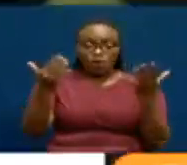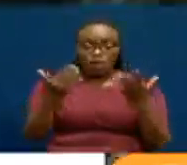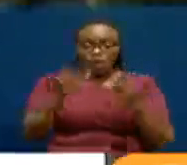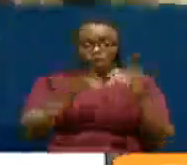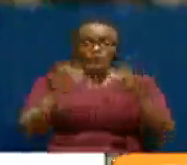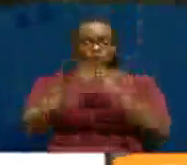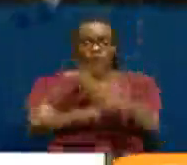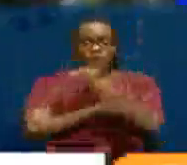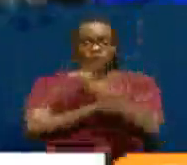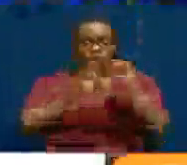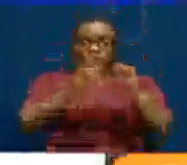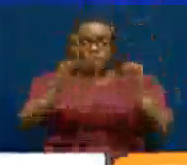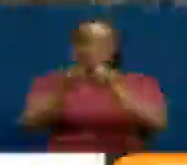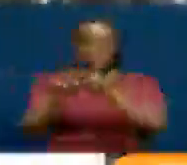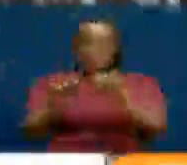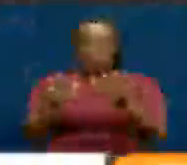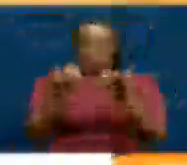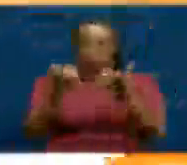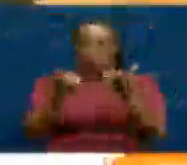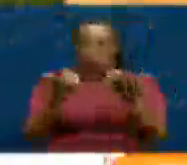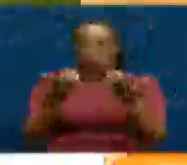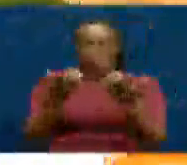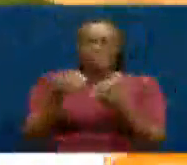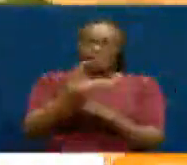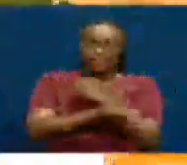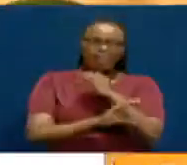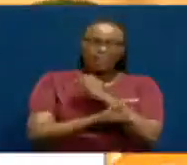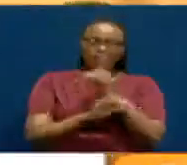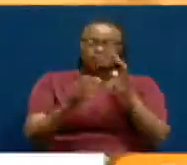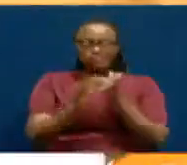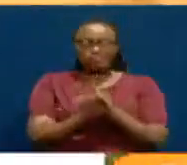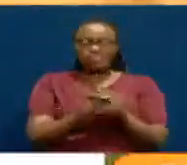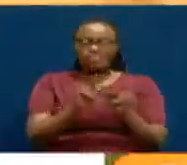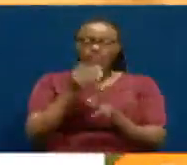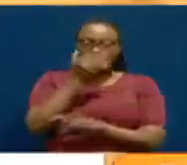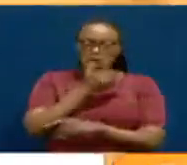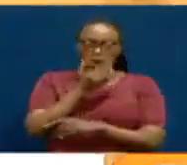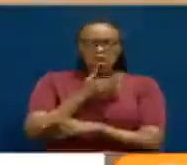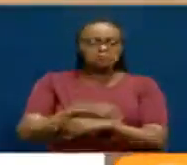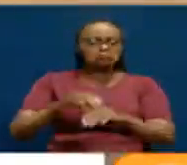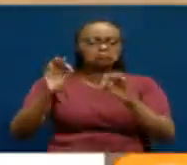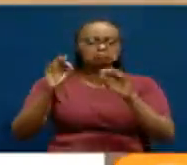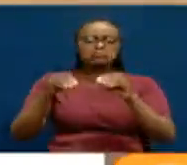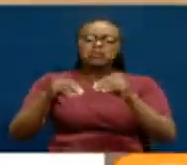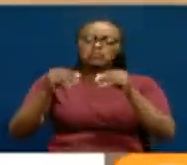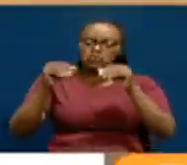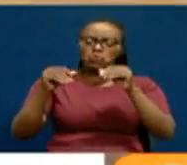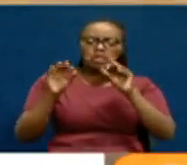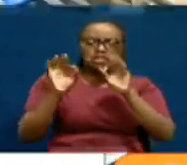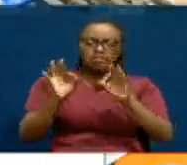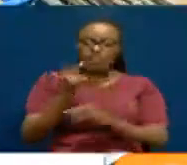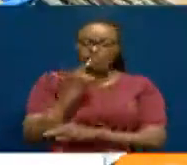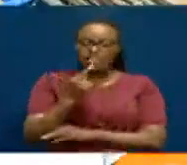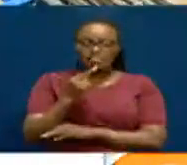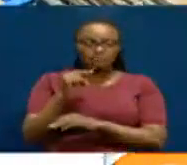nje. Hata hivyo, hitaji la soko la humu lipo. Kiwango yake ya oil iko juu. Ndio watu wengi wanaipendea hiyo taste